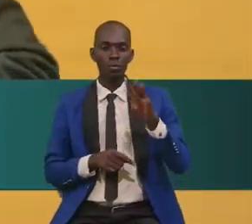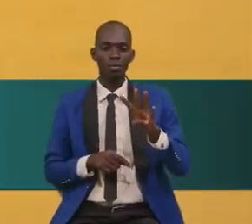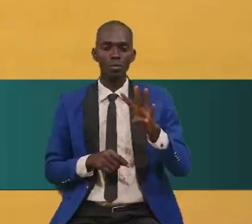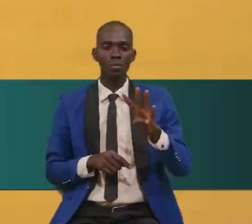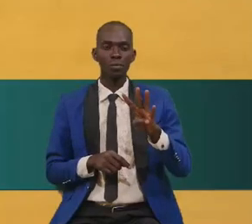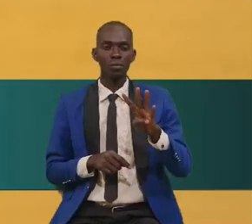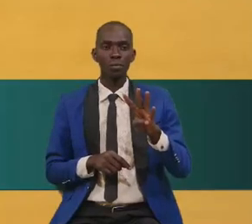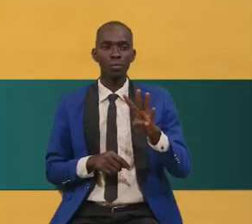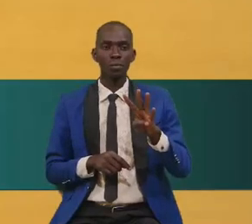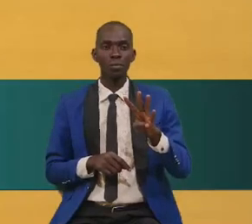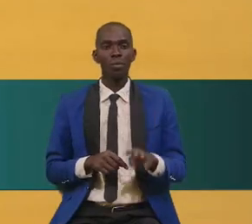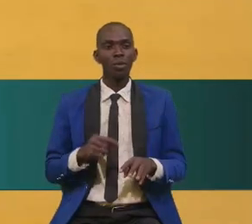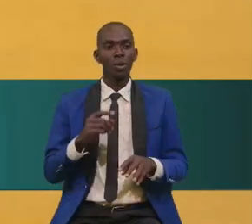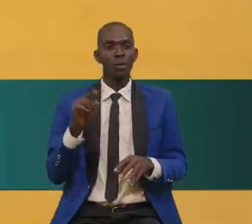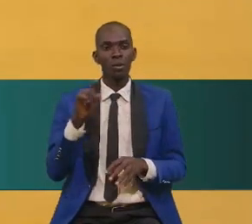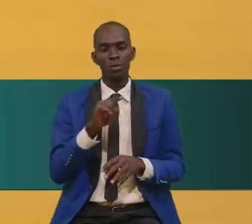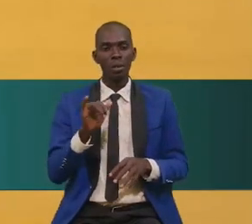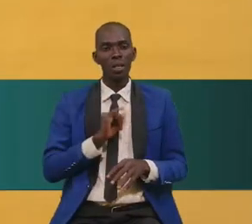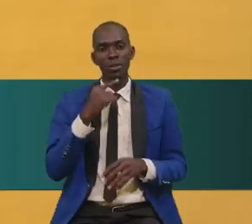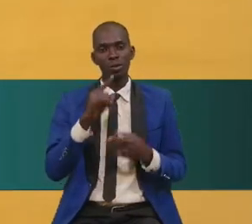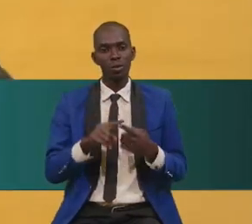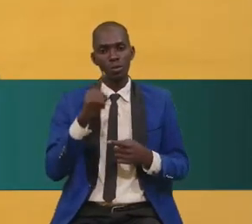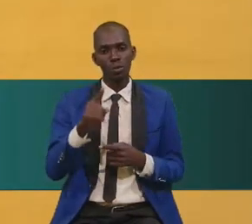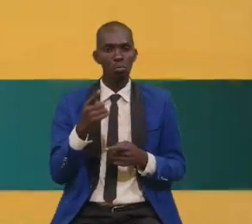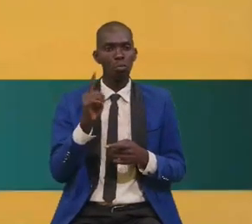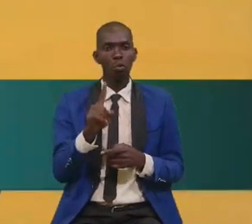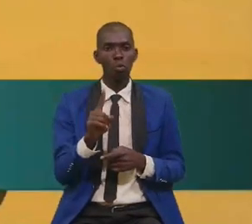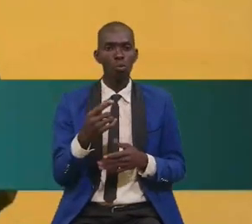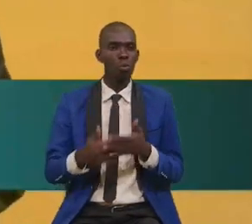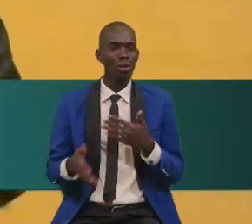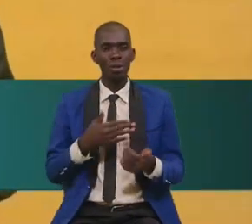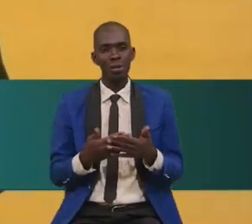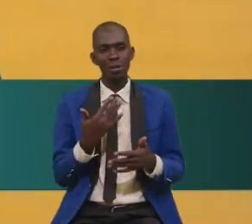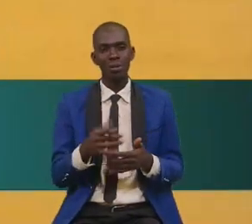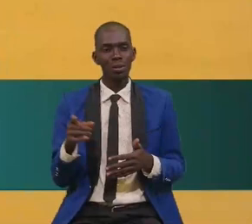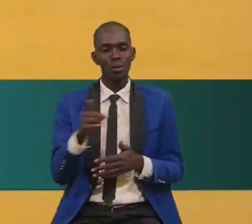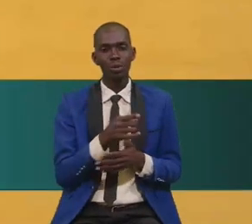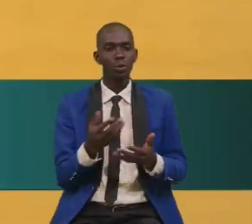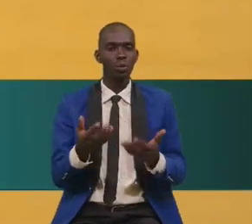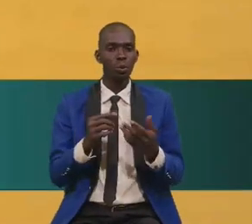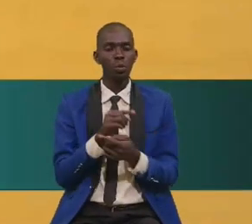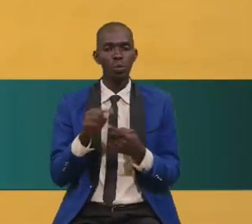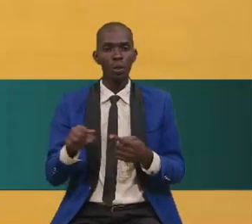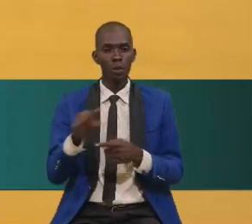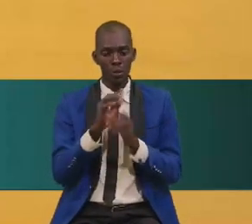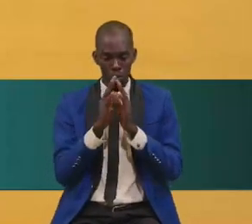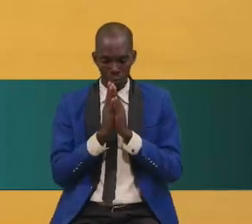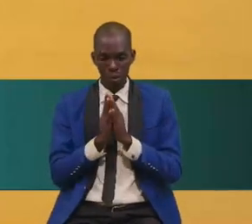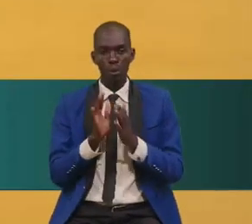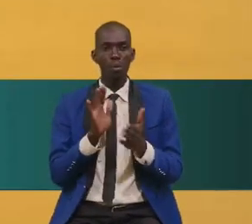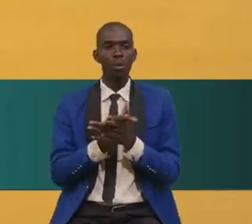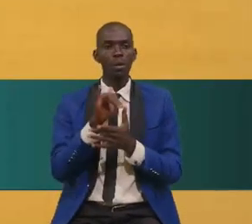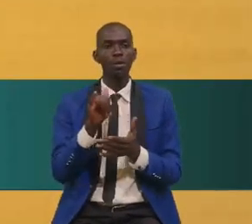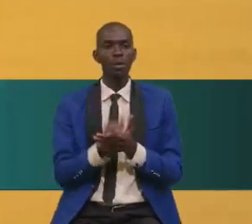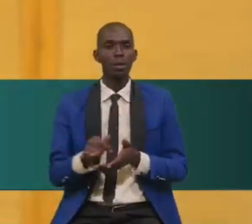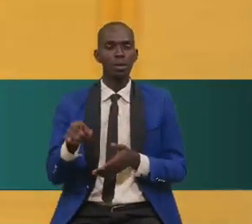je vous dis, tout ce que vous demanderez en priant, croyez que vous l'avez